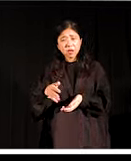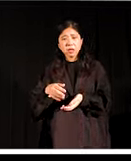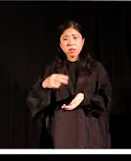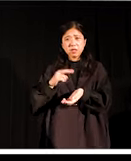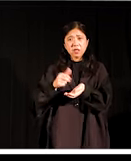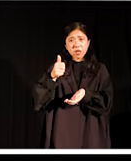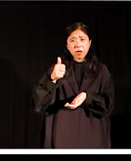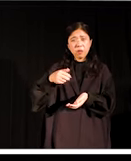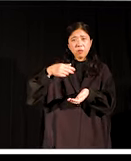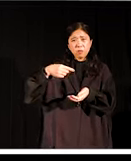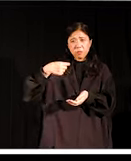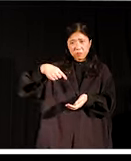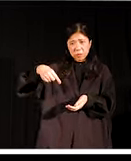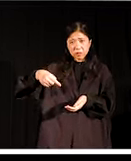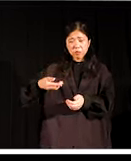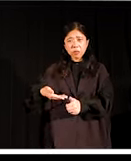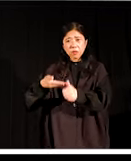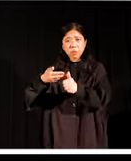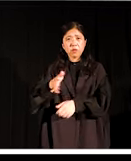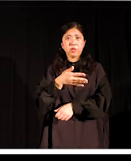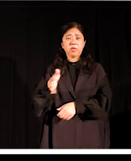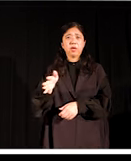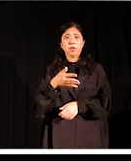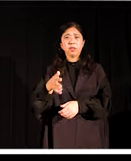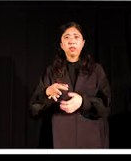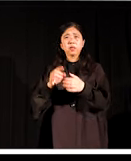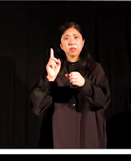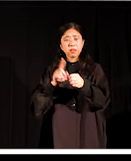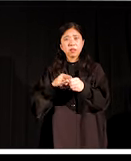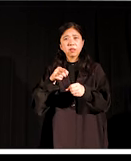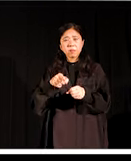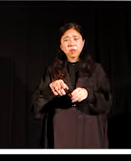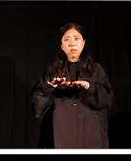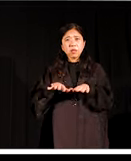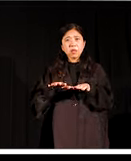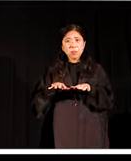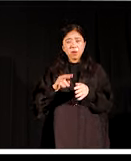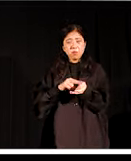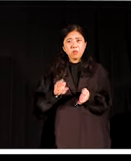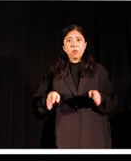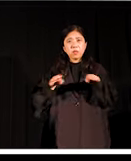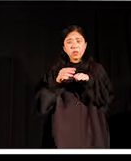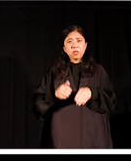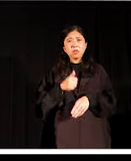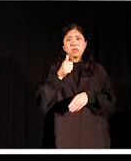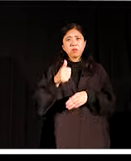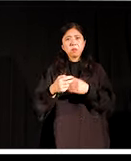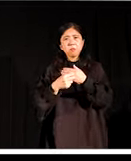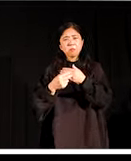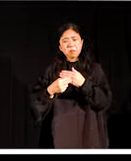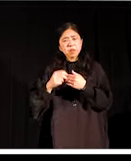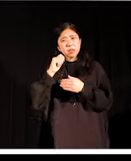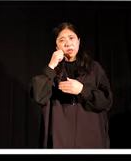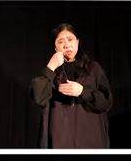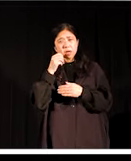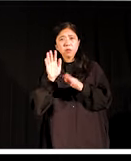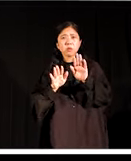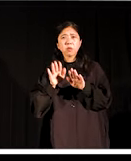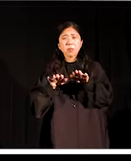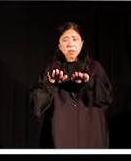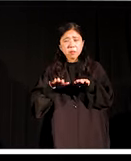人も圧倒的に不足していて医療水準は低いですし未だに病院に行ってもちゃんと見てもらえないというので国民のあの